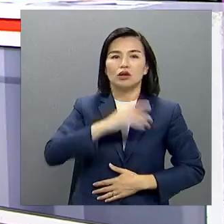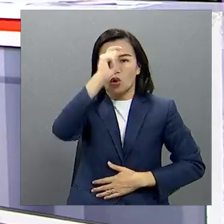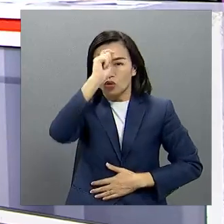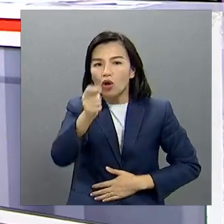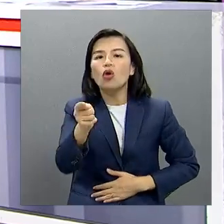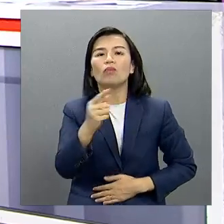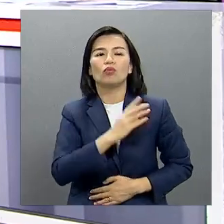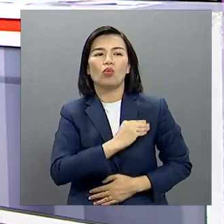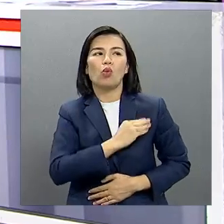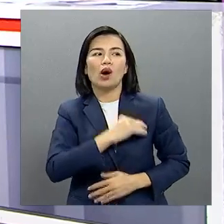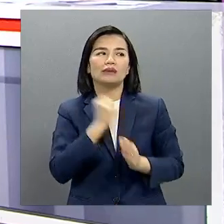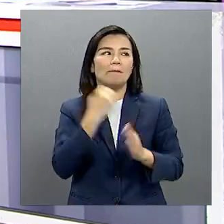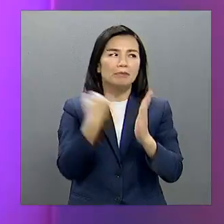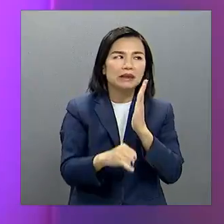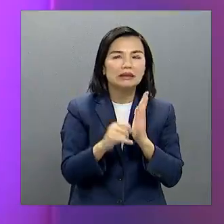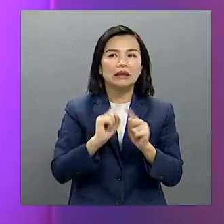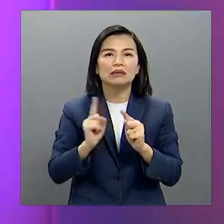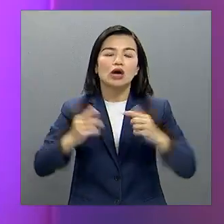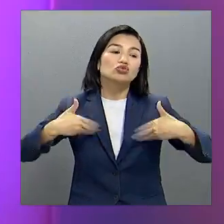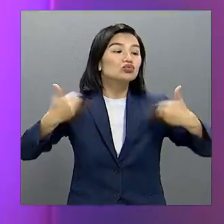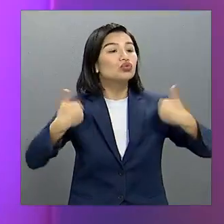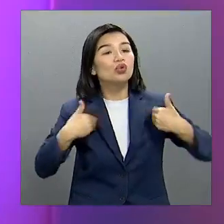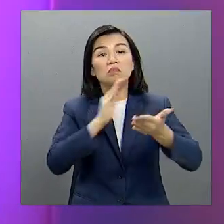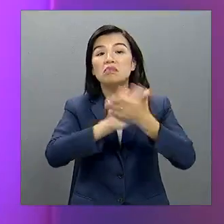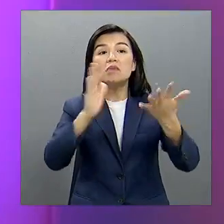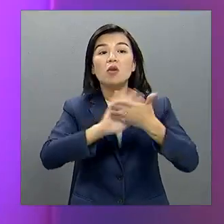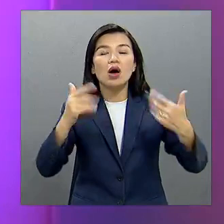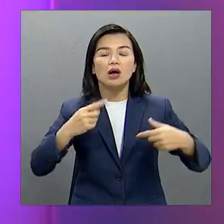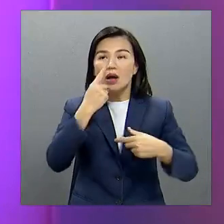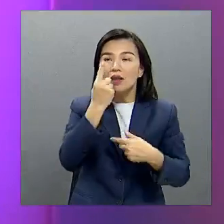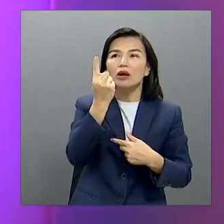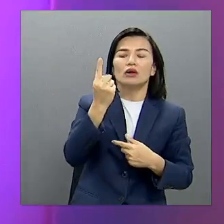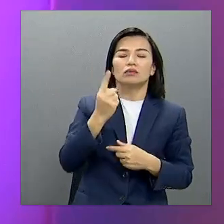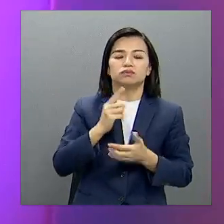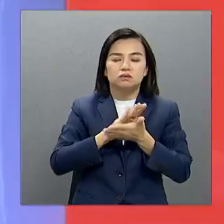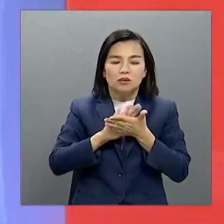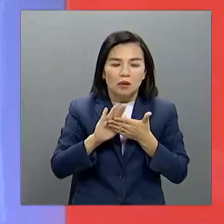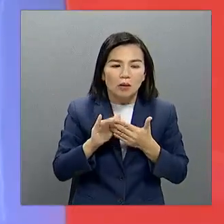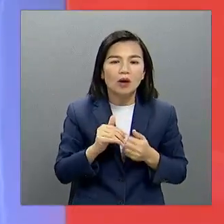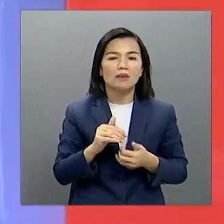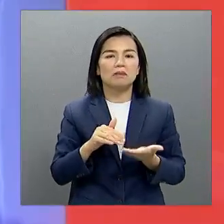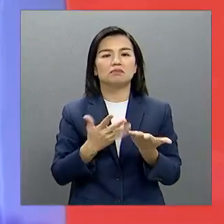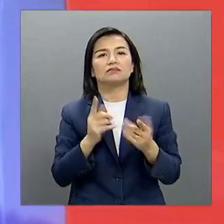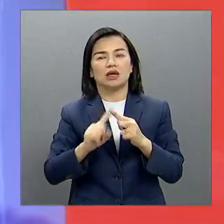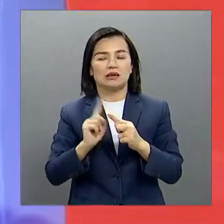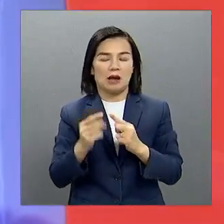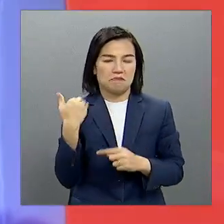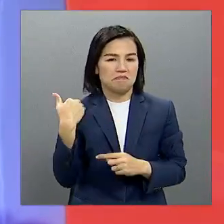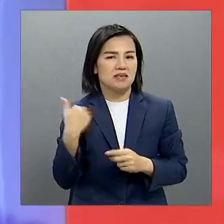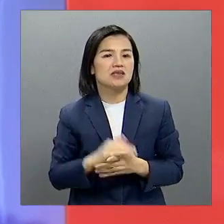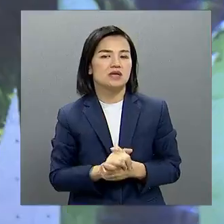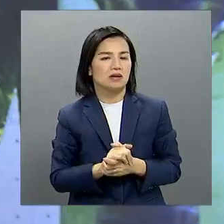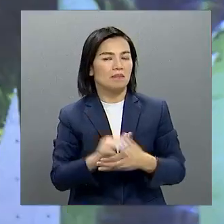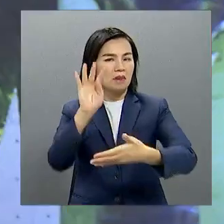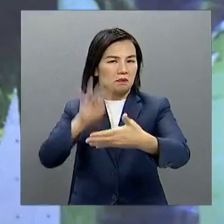นอาจจะเข้ามาสนุกสนานไม่ได้สำรวมพอเห็นอะไรดูขึงขังดูใหญ่โตหน่อยก็จะแบบอุ๊ยกลัวเกรงใจครับใช่ไหม นะ